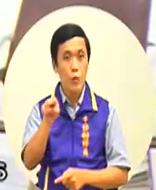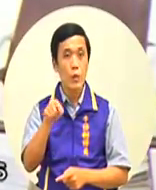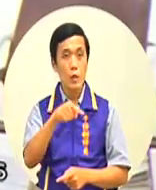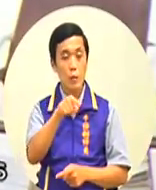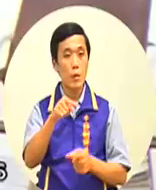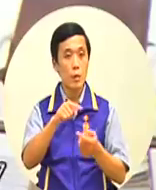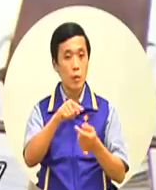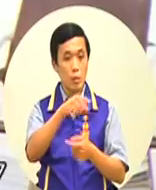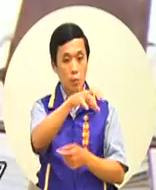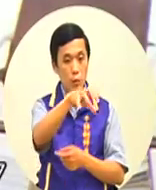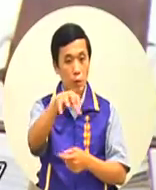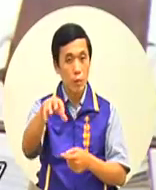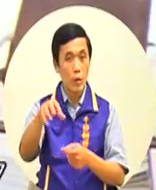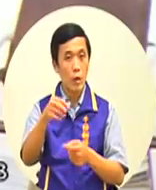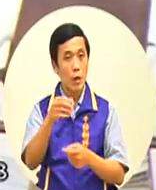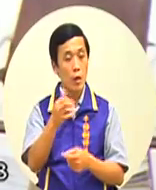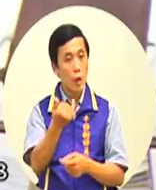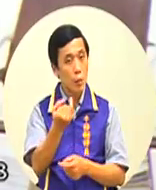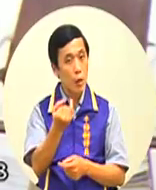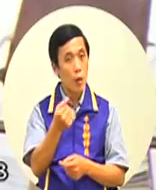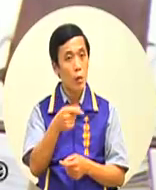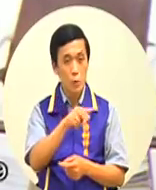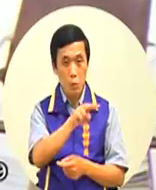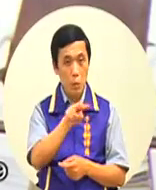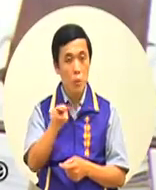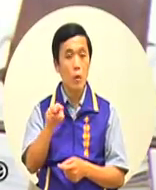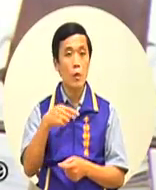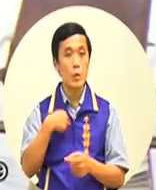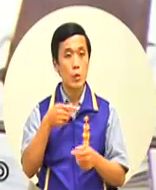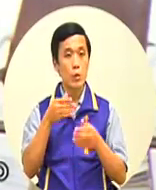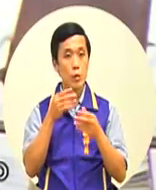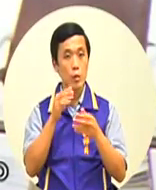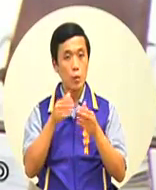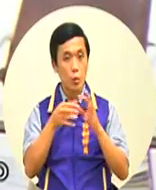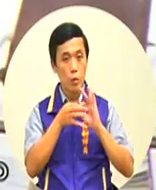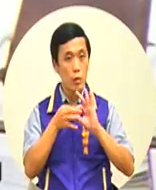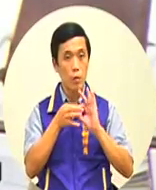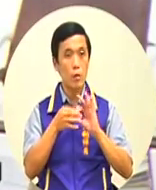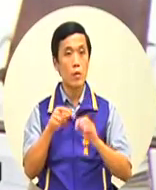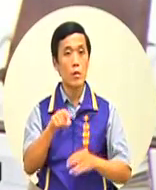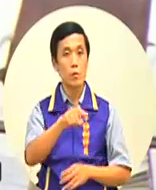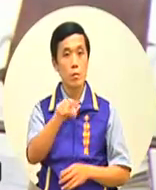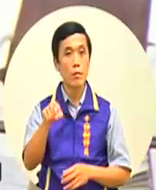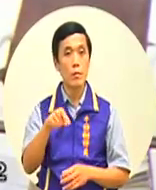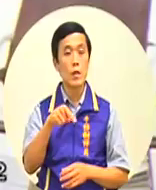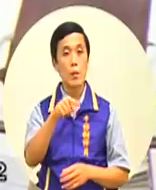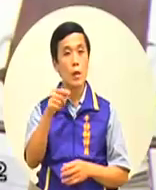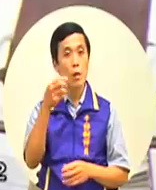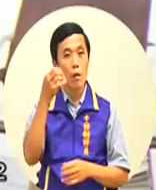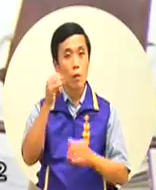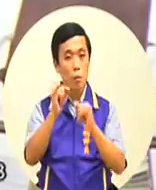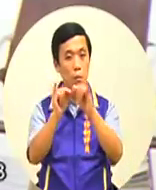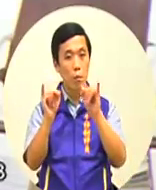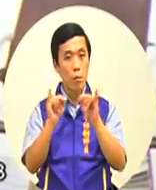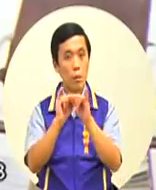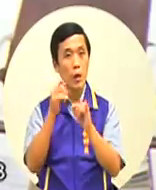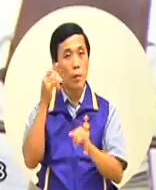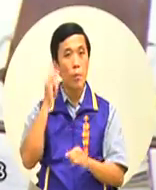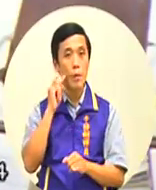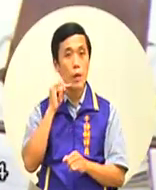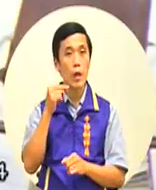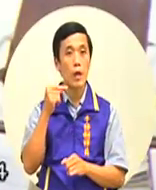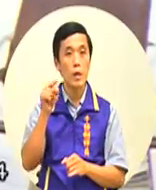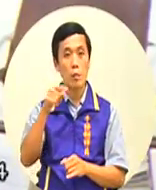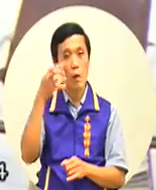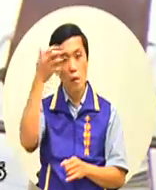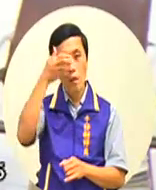样了，做的 好了没呀、啊、我就去关心他们，那他们那些就是妈妈，就是他们也是长辈，我都有的也